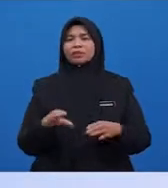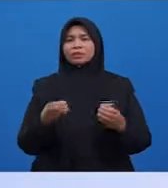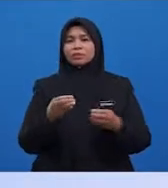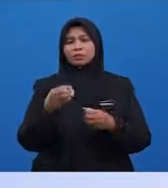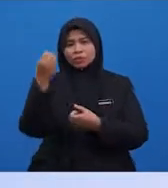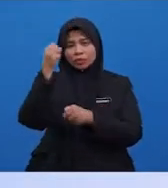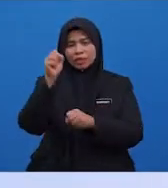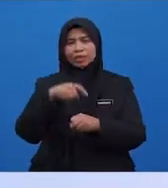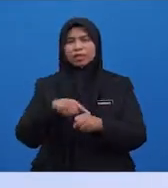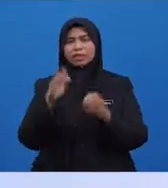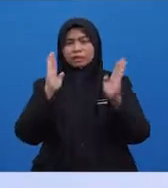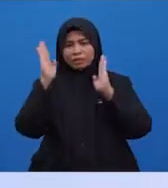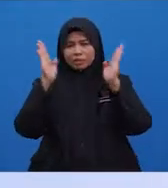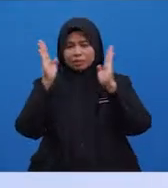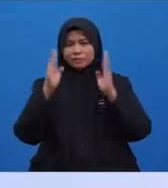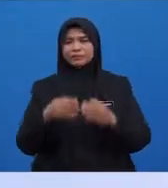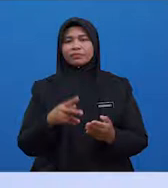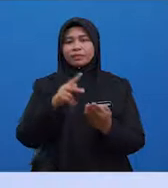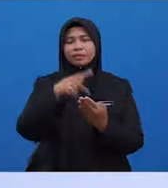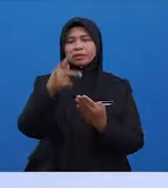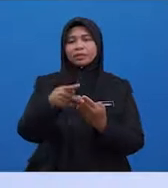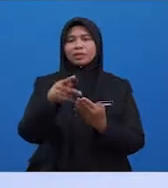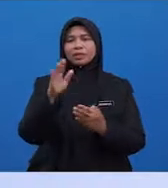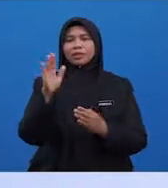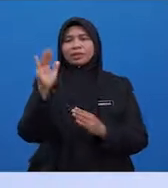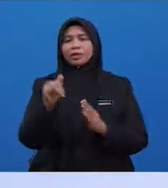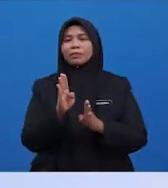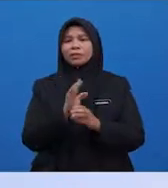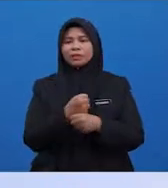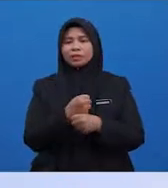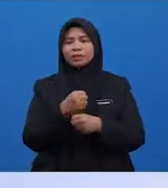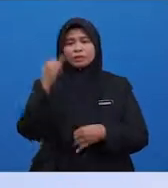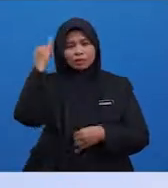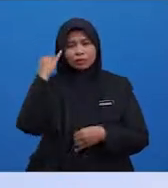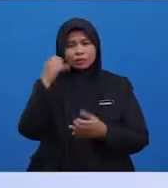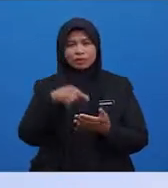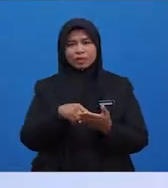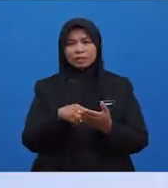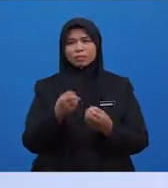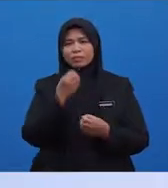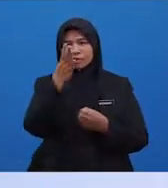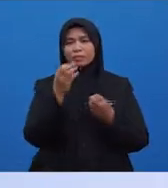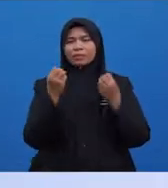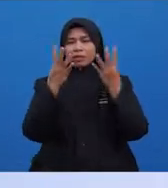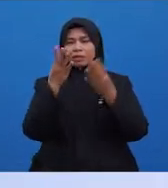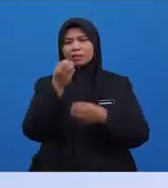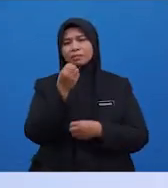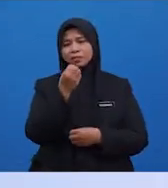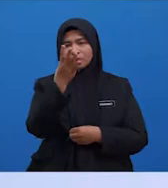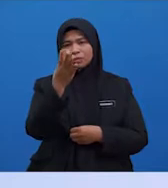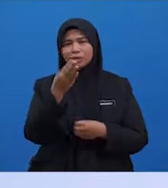air. Program yang berbentuk ilmiah ini memberi banyak maklumat dan hasil kajian